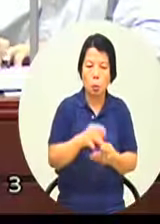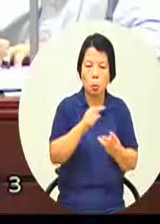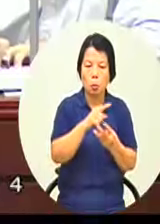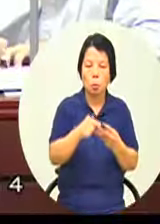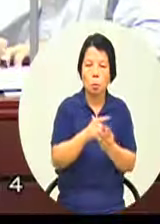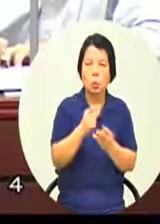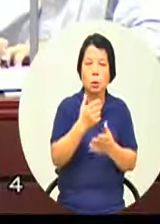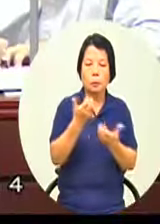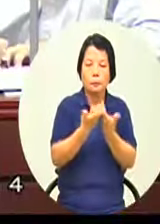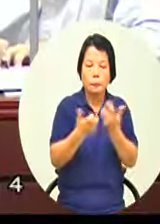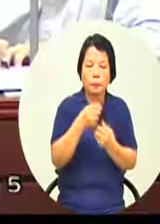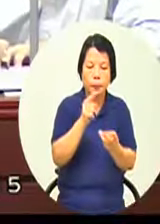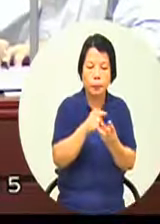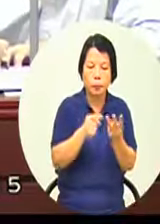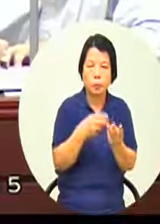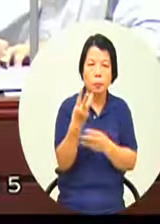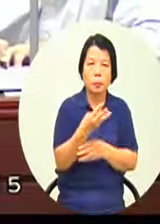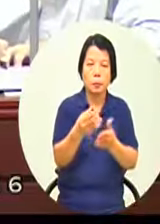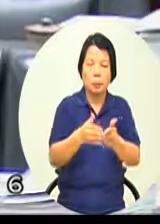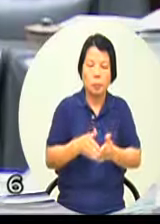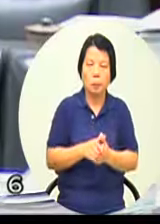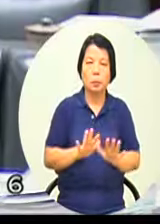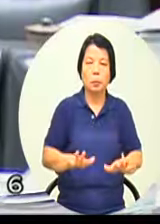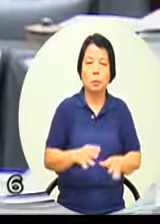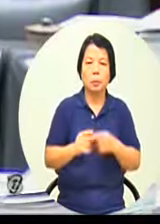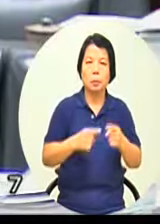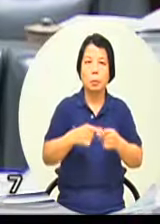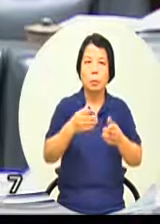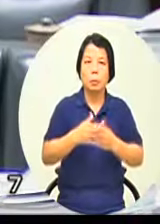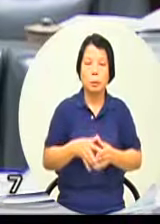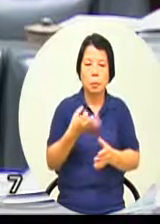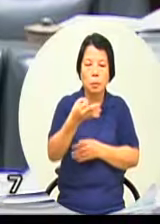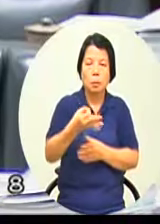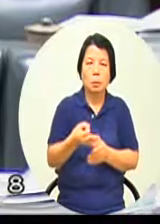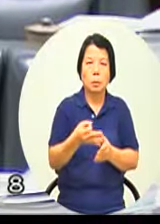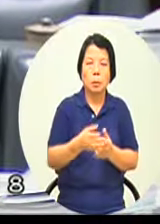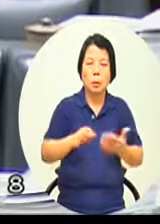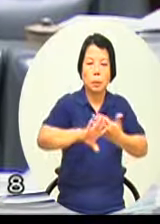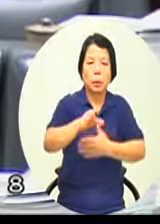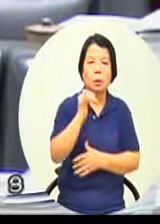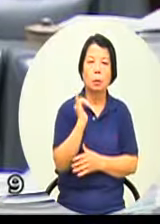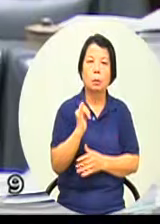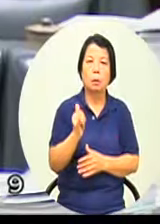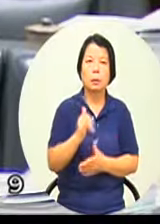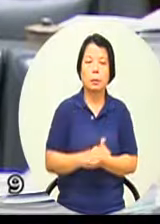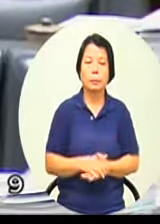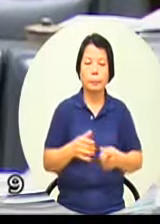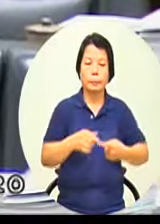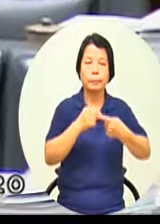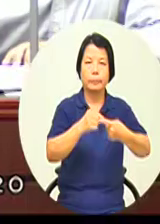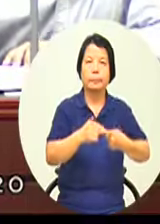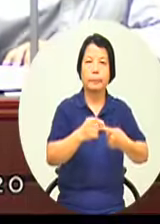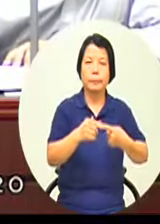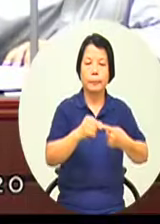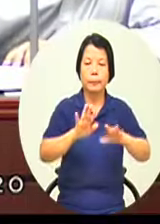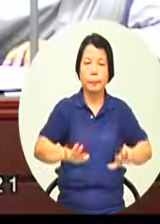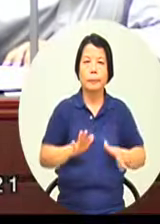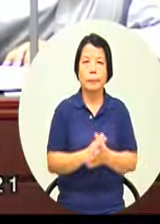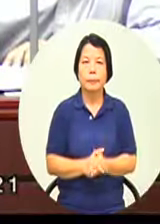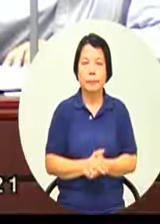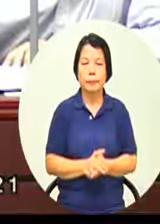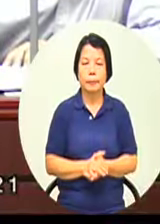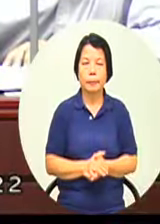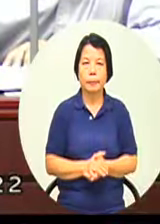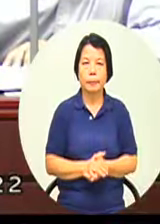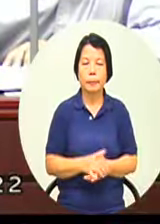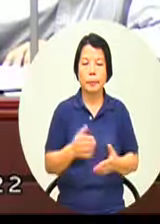会去进行。 那这三个阶段目前都应该除了经费以外，其他应该还好吧？没有什么碰到。 第一个阶段现在经费还